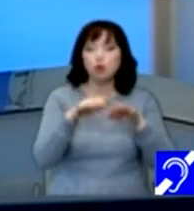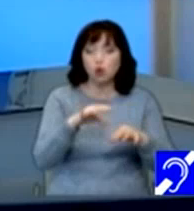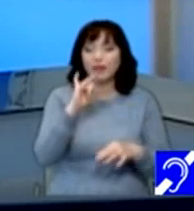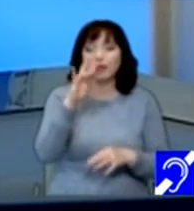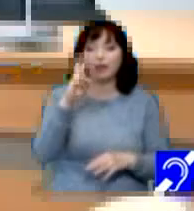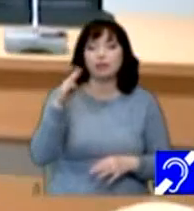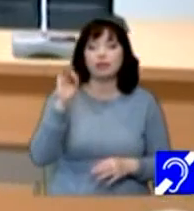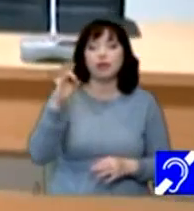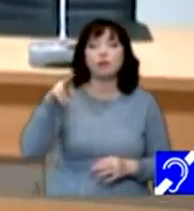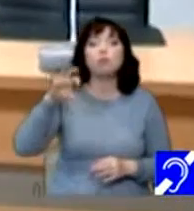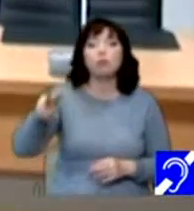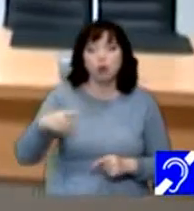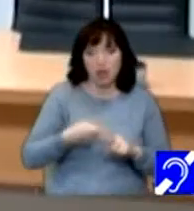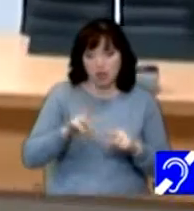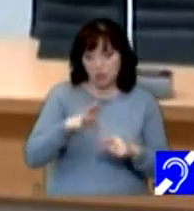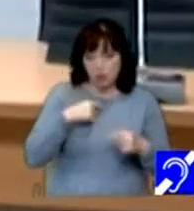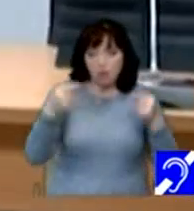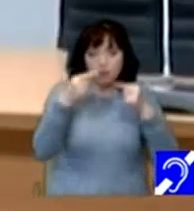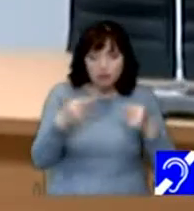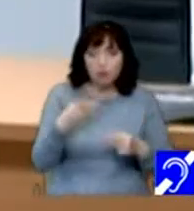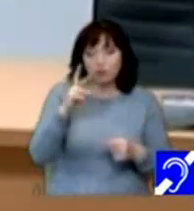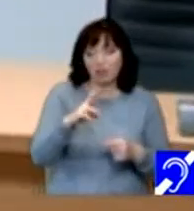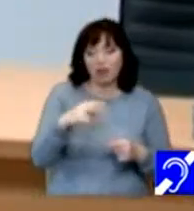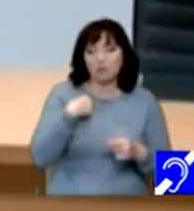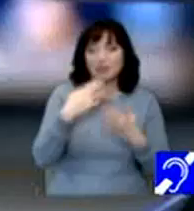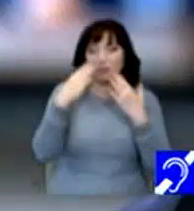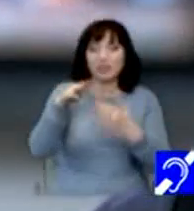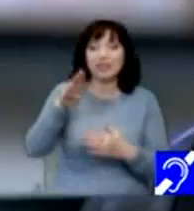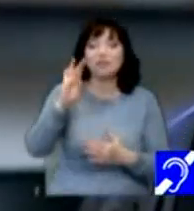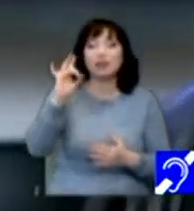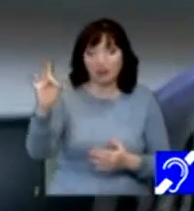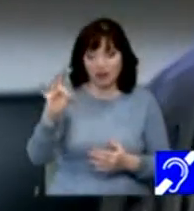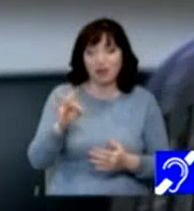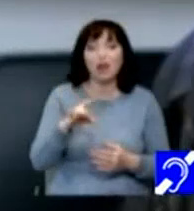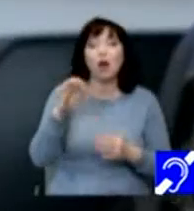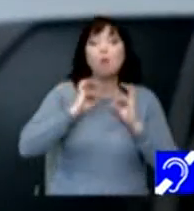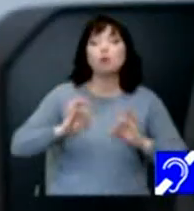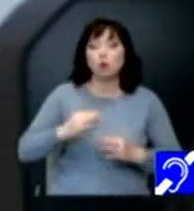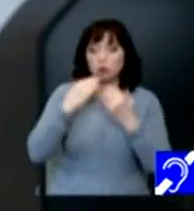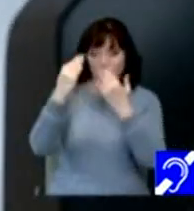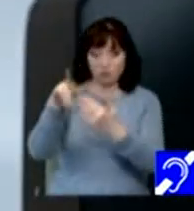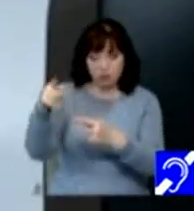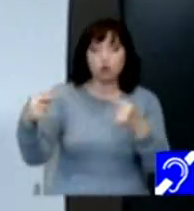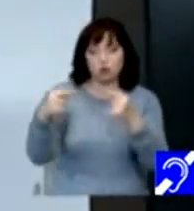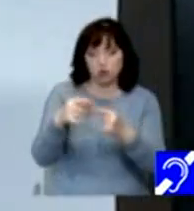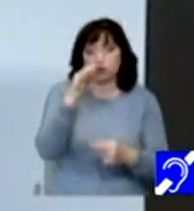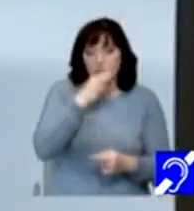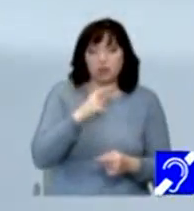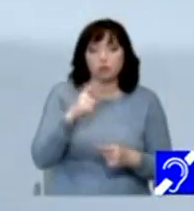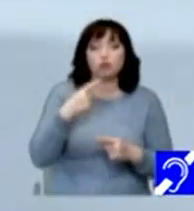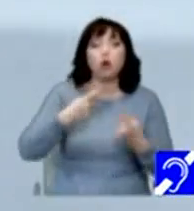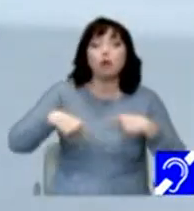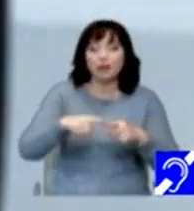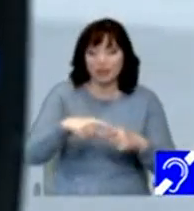Interpol. Informația a fost confirmată pentru TVR Moldova de către Serviciul de Presă al Procuraturii Generale. Organizația